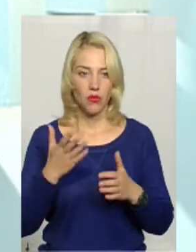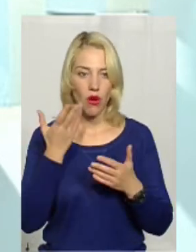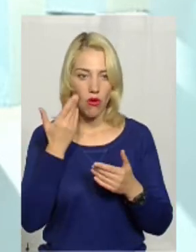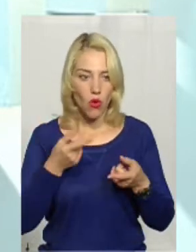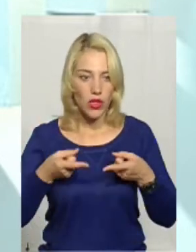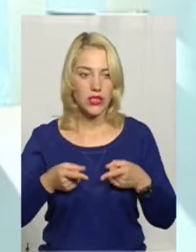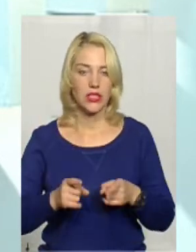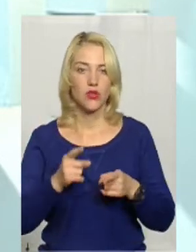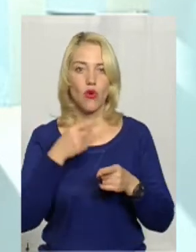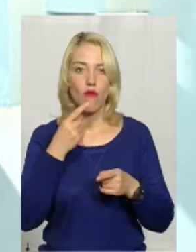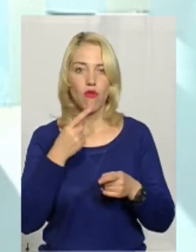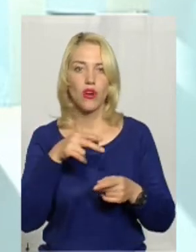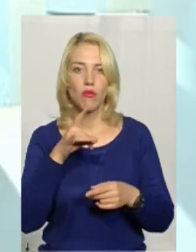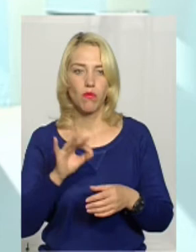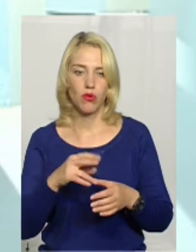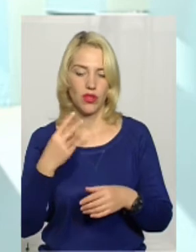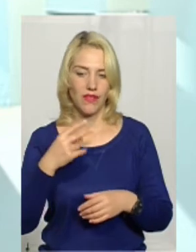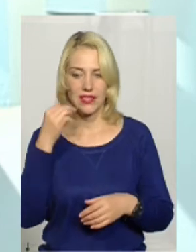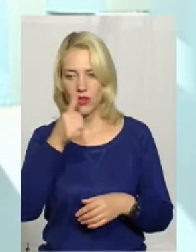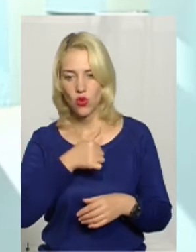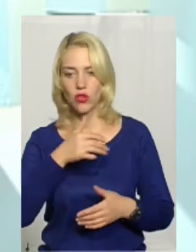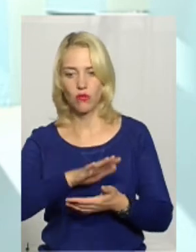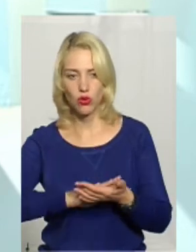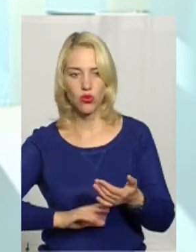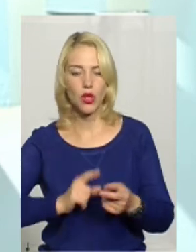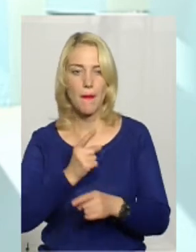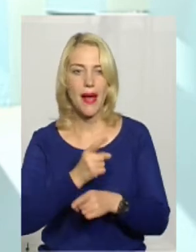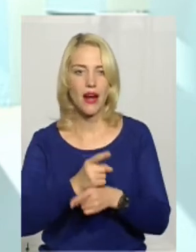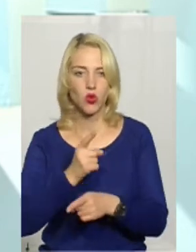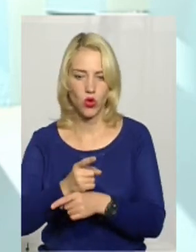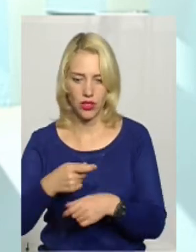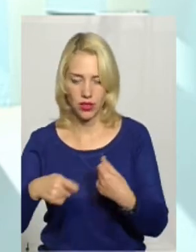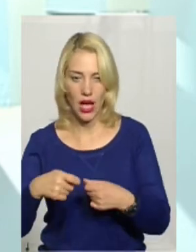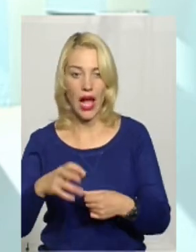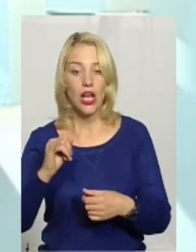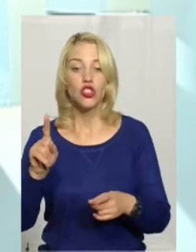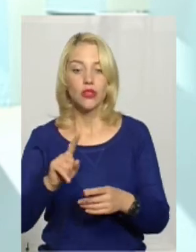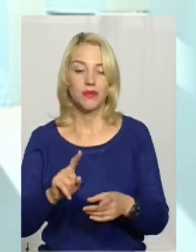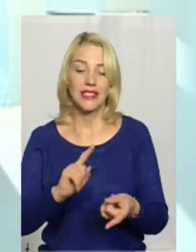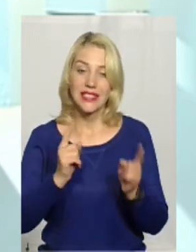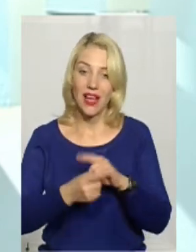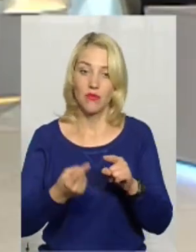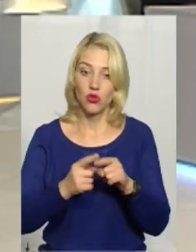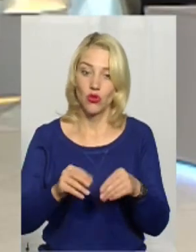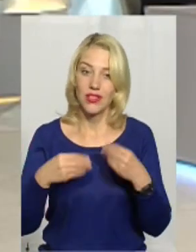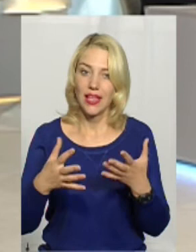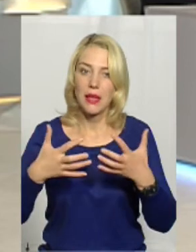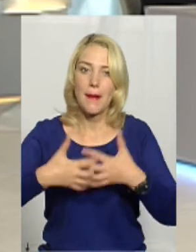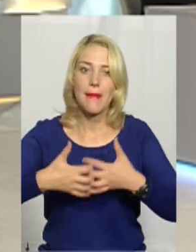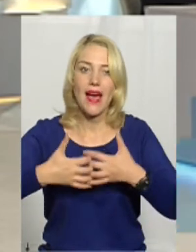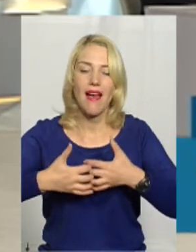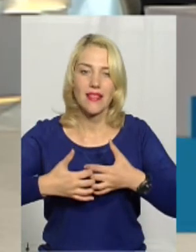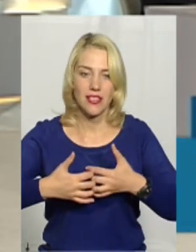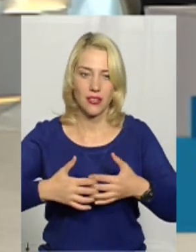дійсно балакаємо вже майже 20 років, продовжуємо мораторії, замість того, щоб дати механізм і тому керівнику